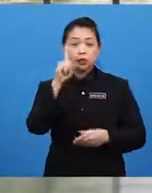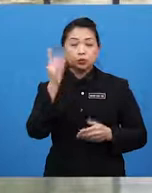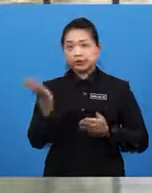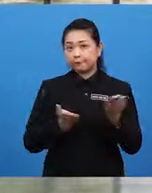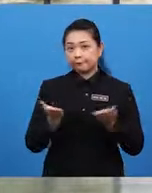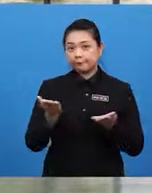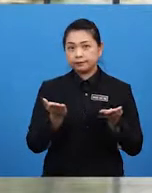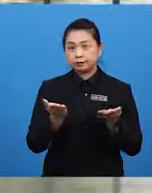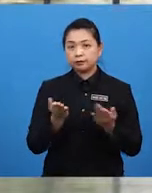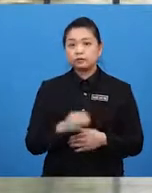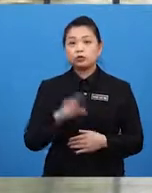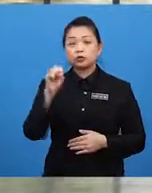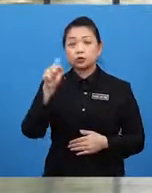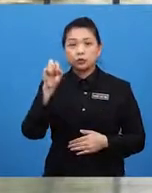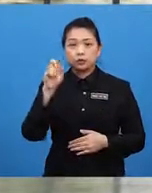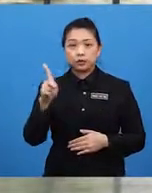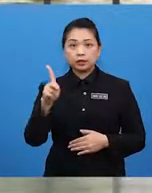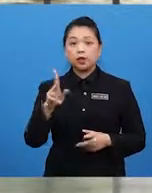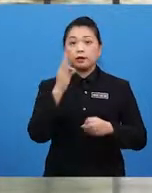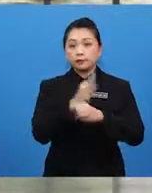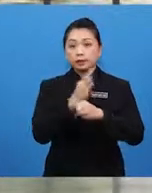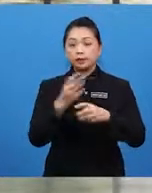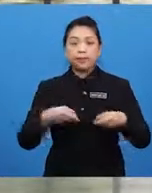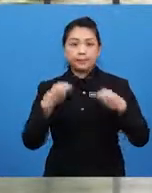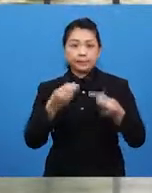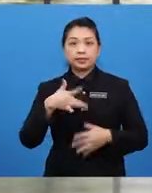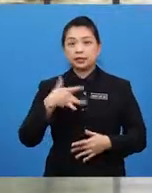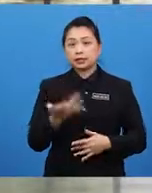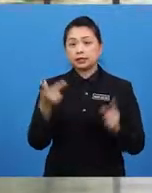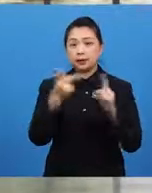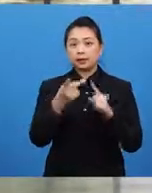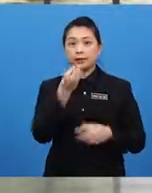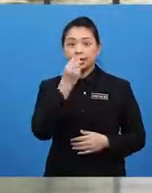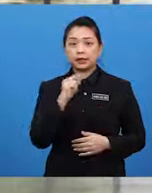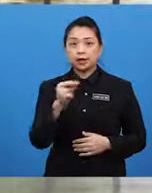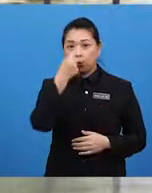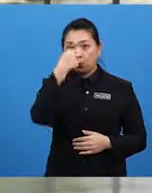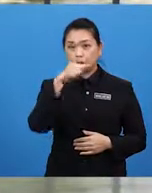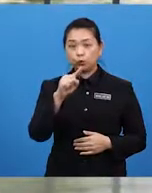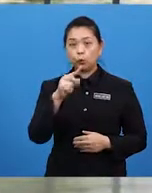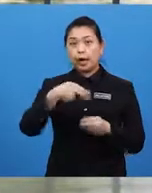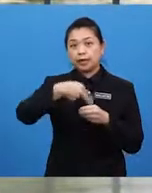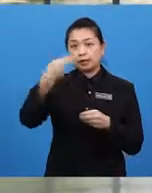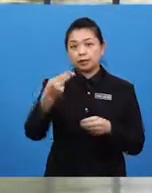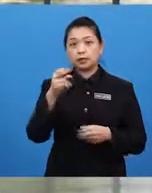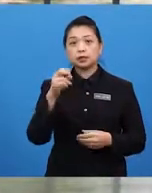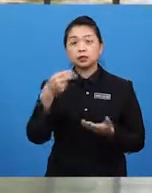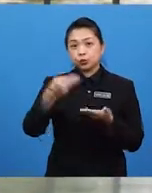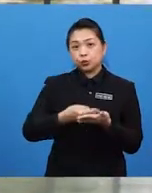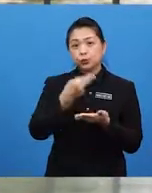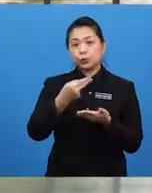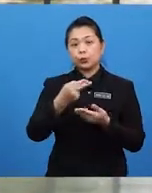hidangan stok juga berfungsi memberikan rasa pada makanan untuk menghasilkan